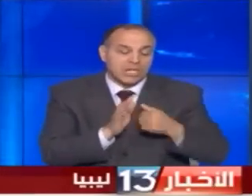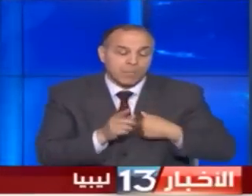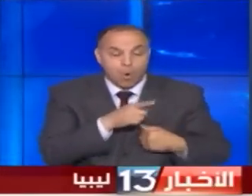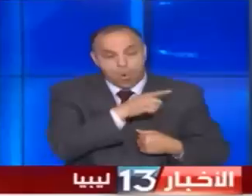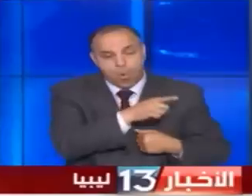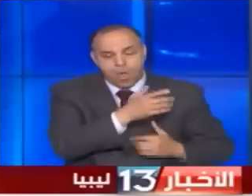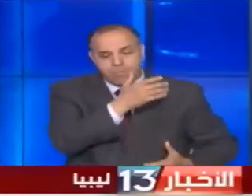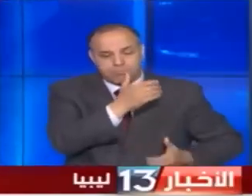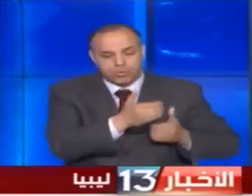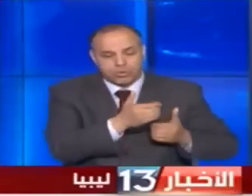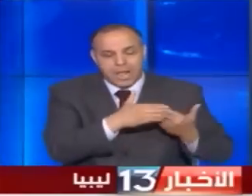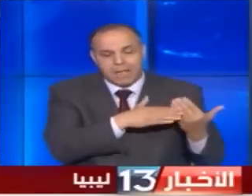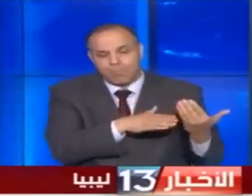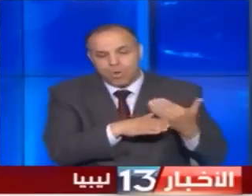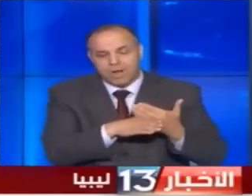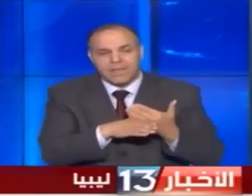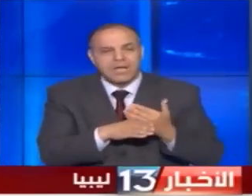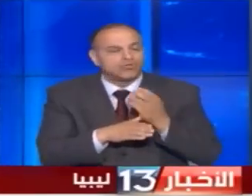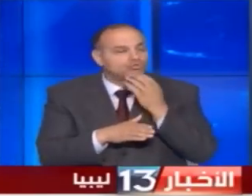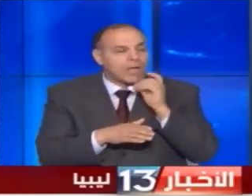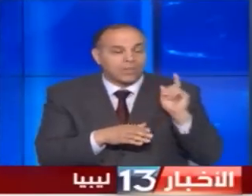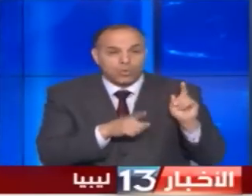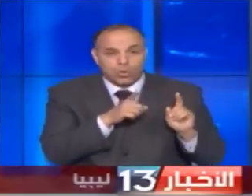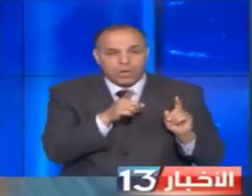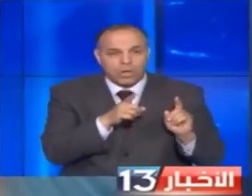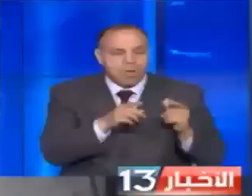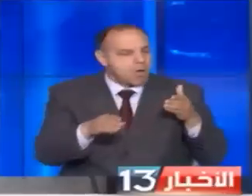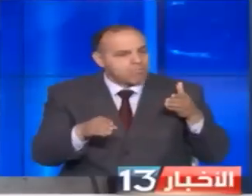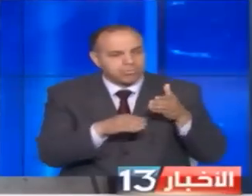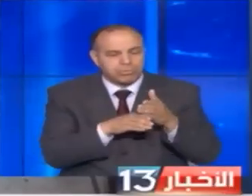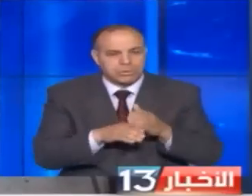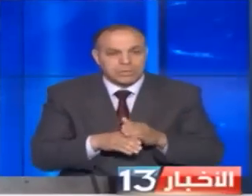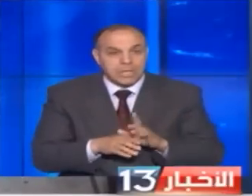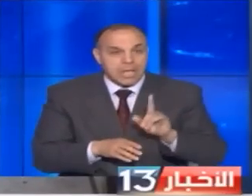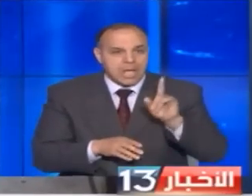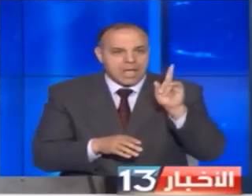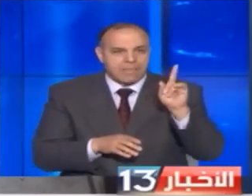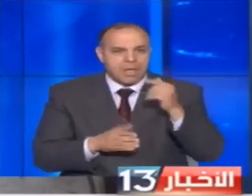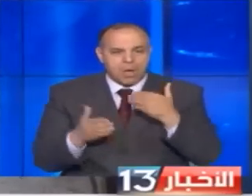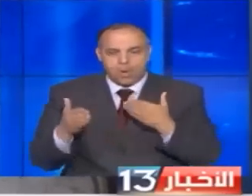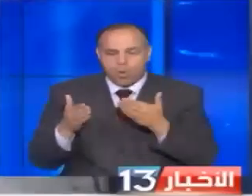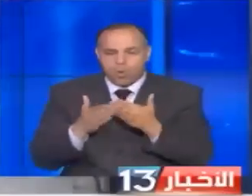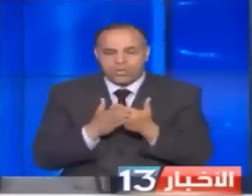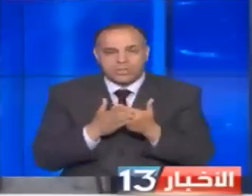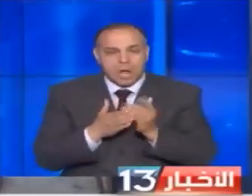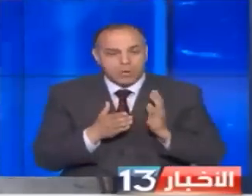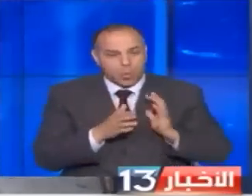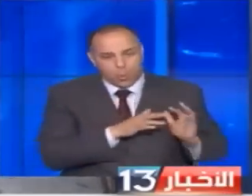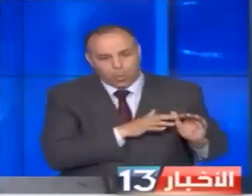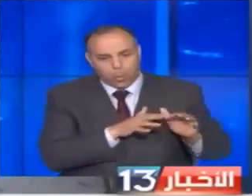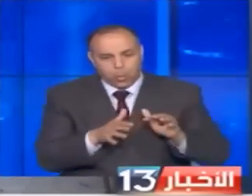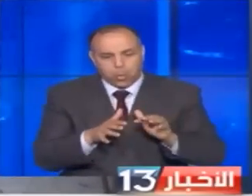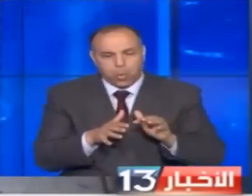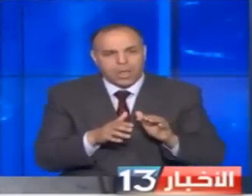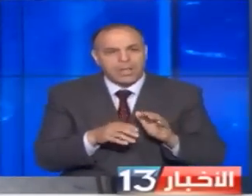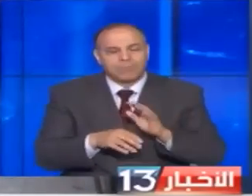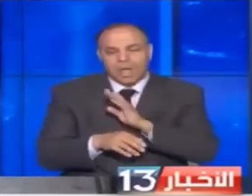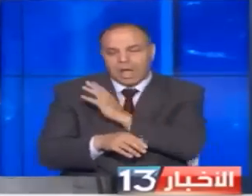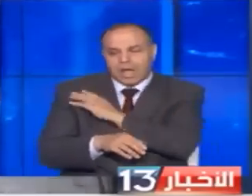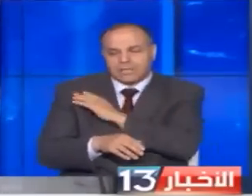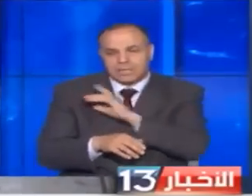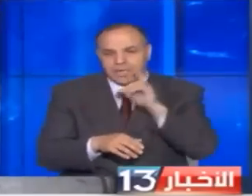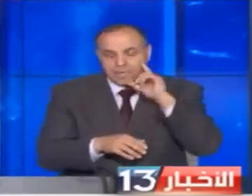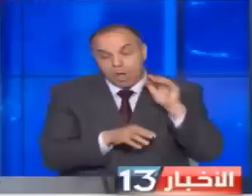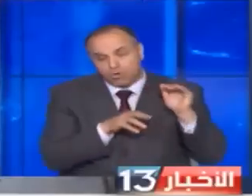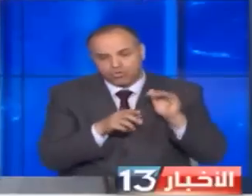ومسلحين من المعارضه التشاديه بتنفيذ هذا الهجوم وقد وصلت تعزيزات عسكريه تابعه للجيش الوطنى